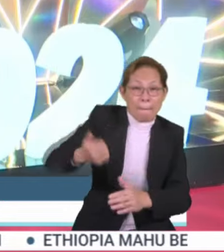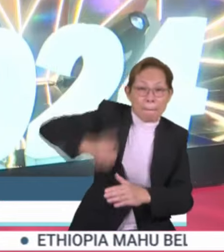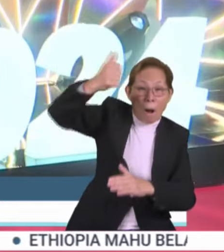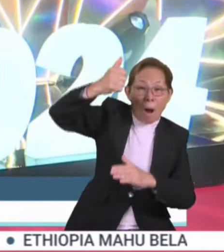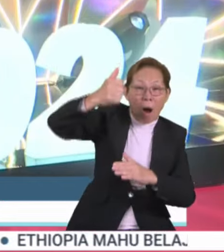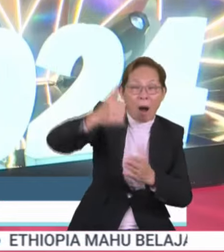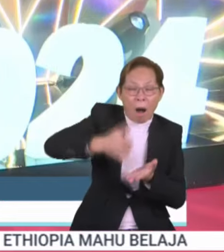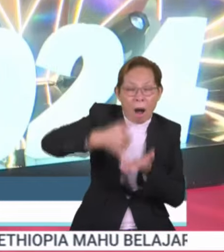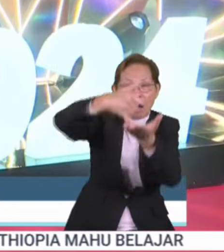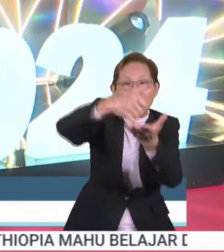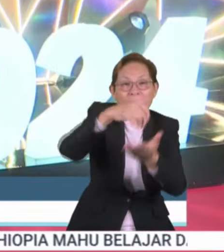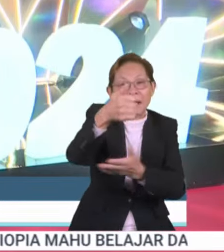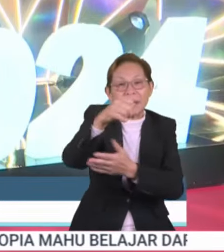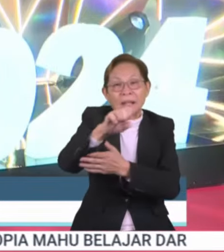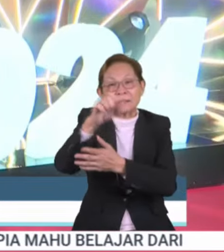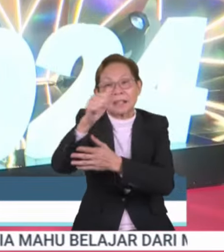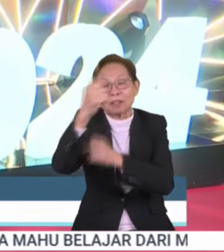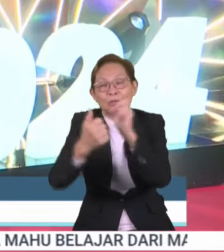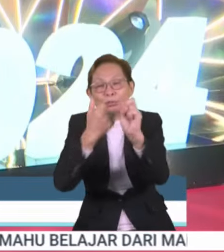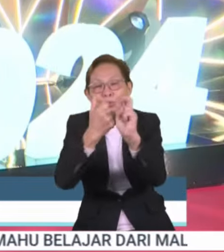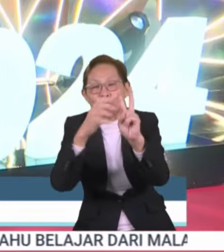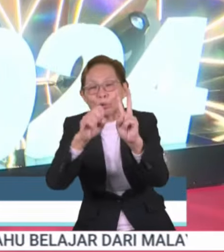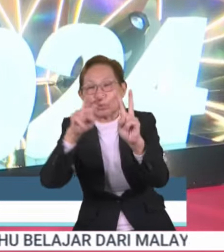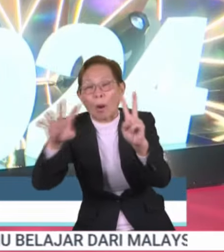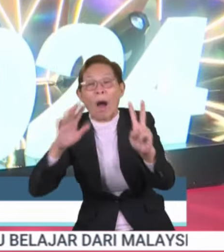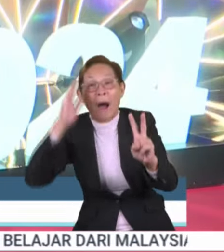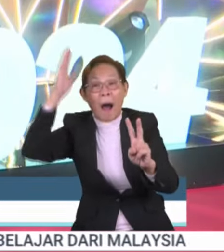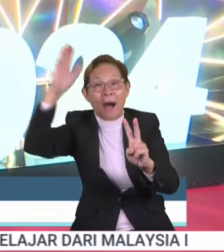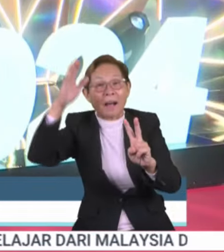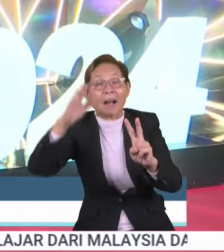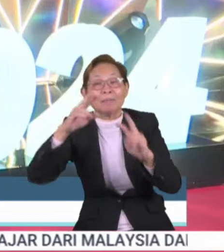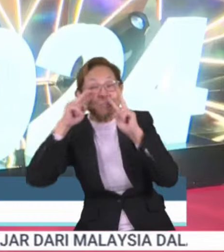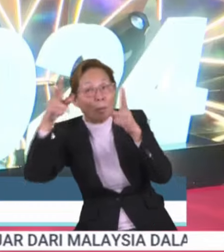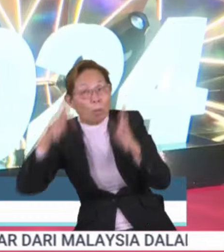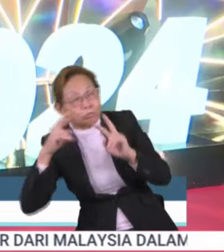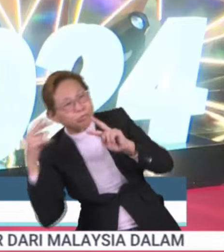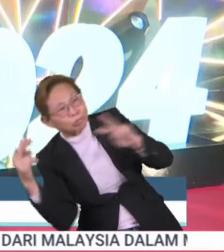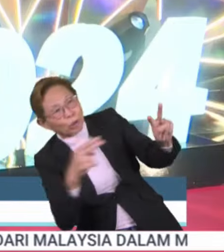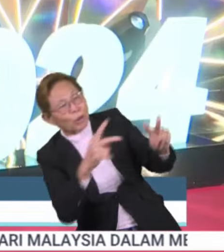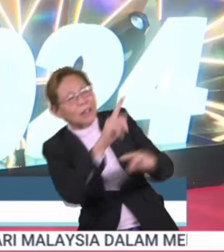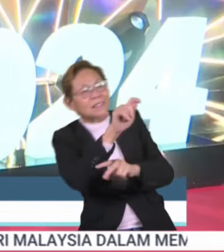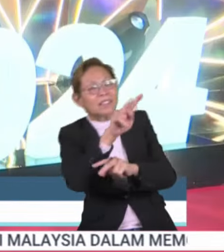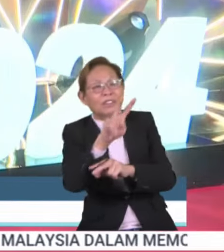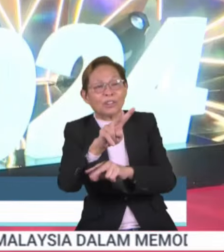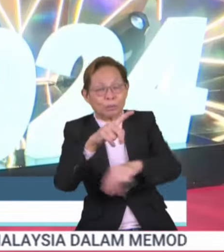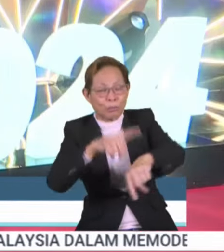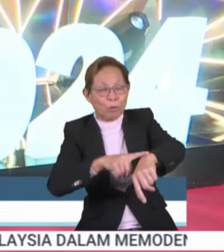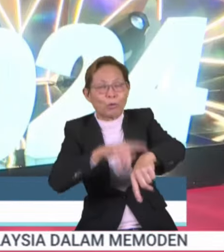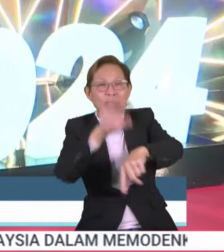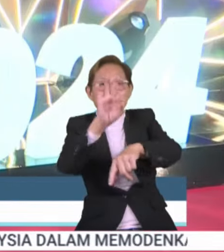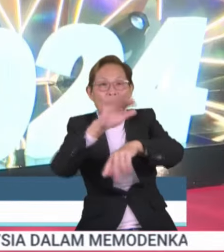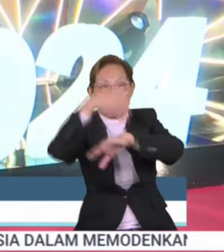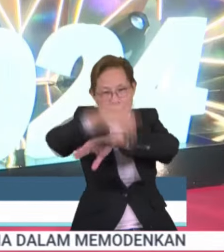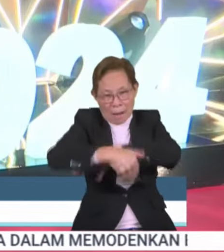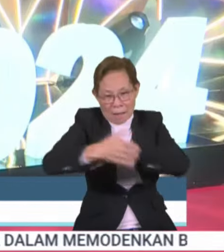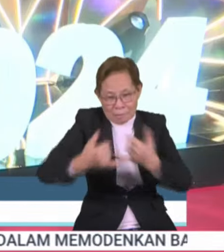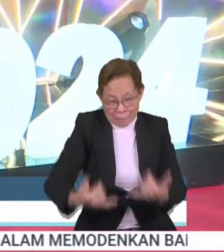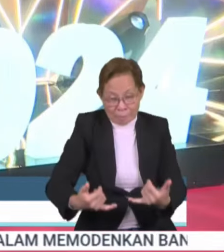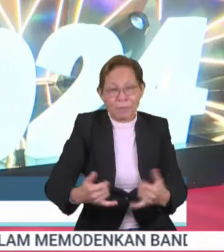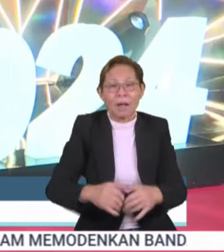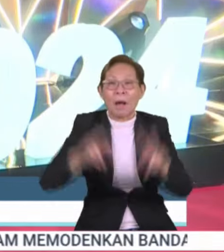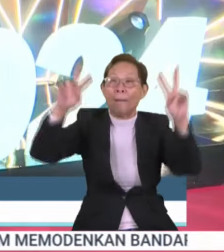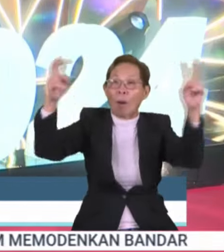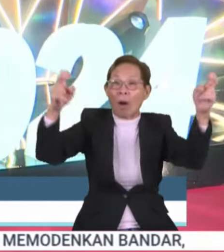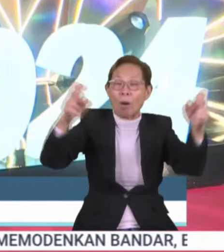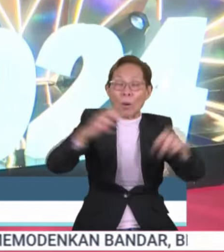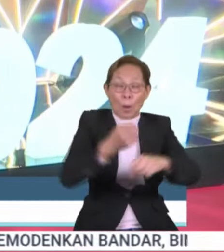Angkasa ASA 2024 yang bakal menemui penonton di TV2 bermula pukul 9 malam nanti,